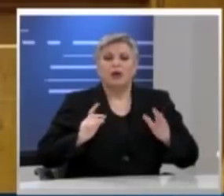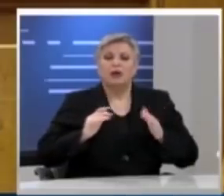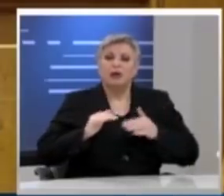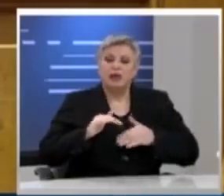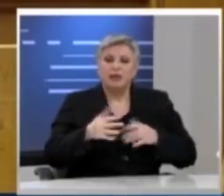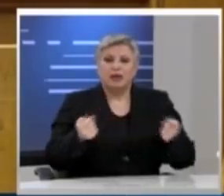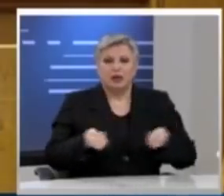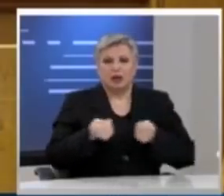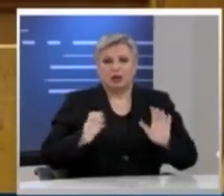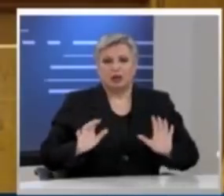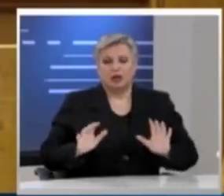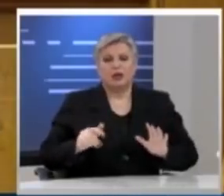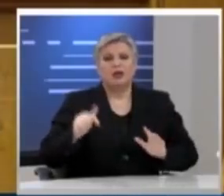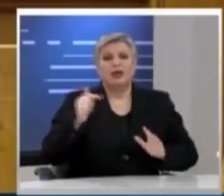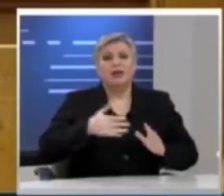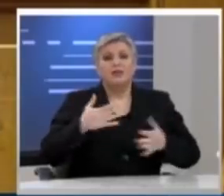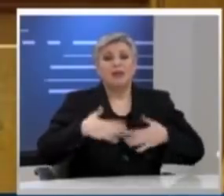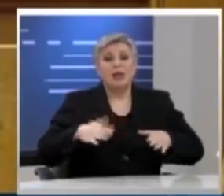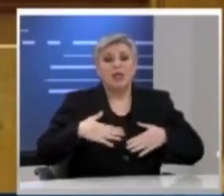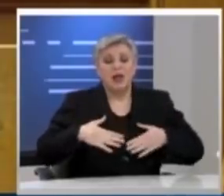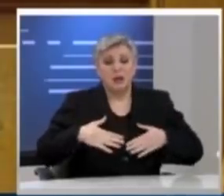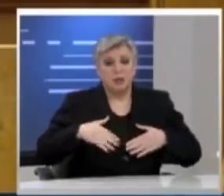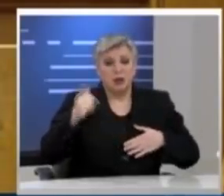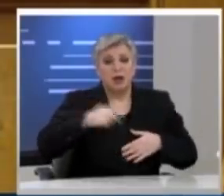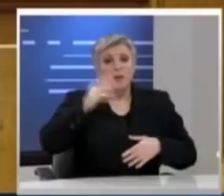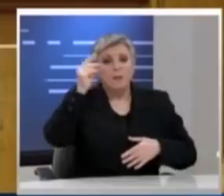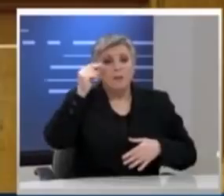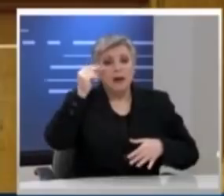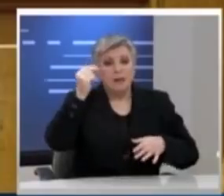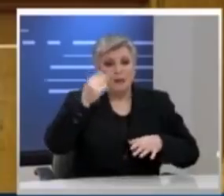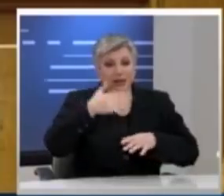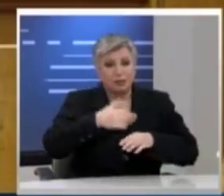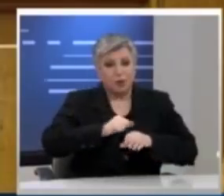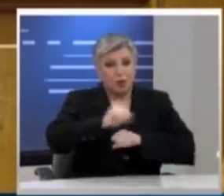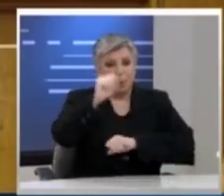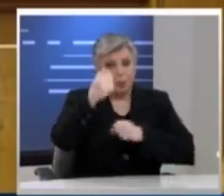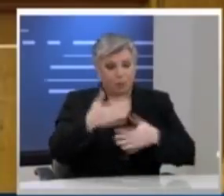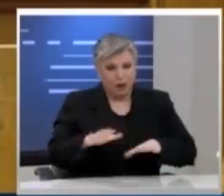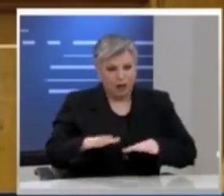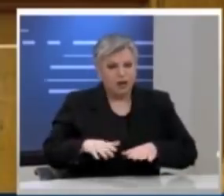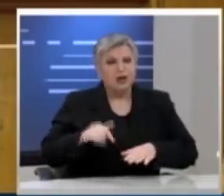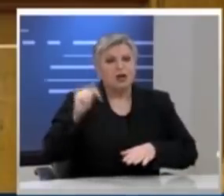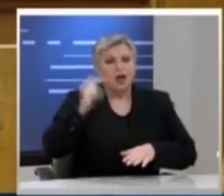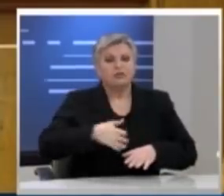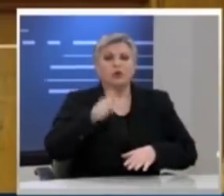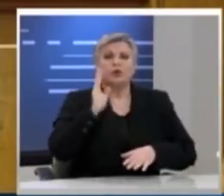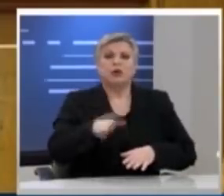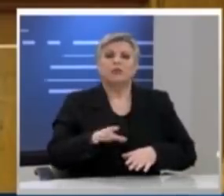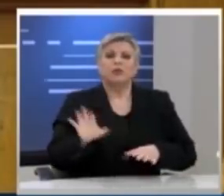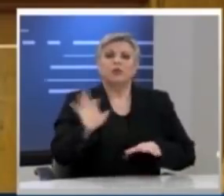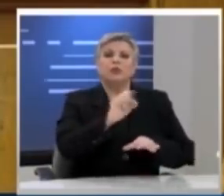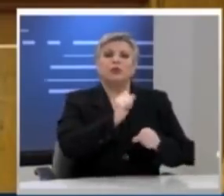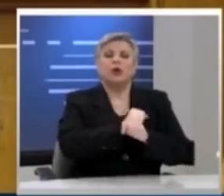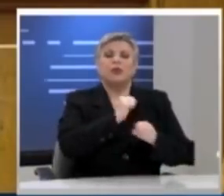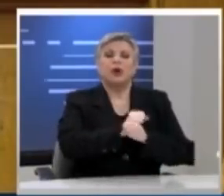σύγχρονη ανάγκη να μπορούν οι απόφ οι σημερινοί επιστήμονες με το πτυχίο τους να ζονται στο